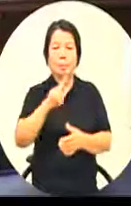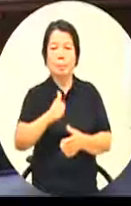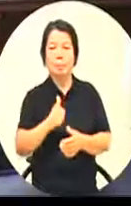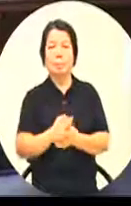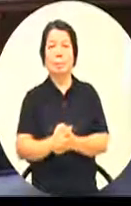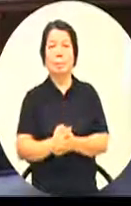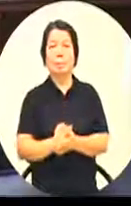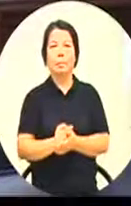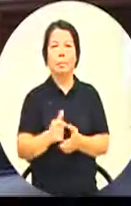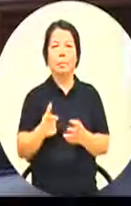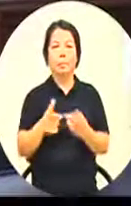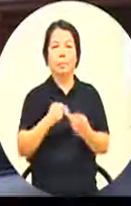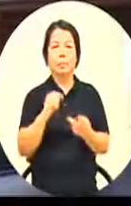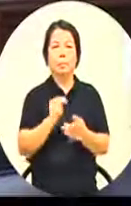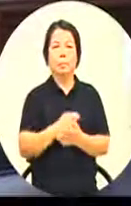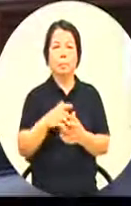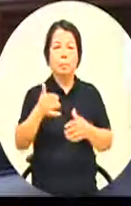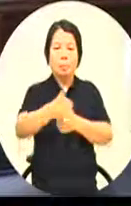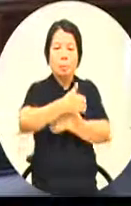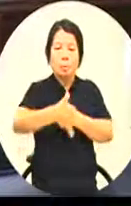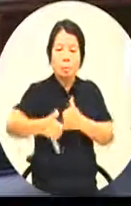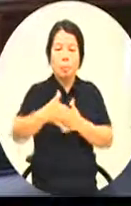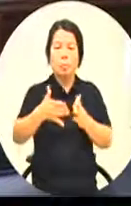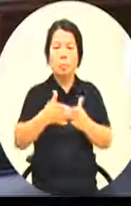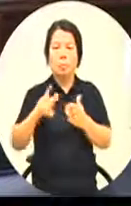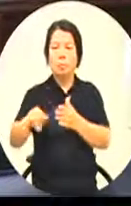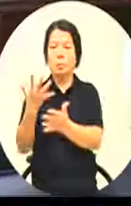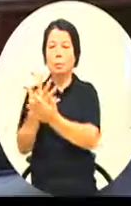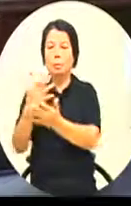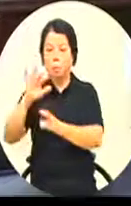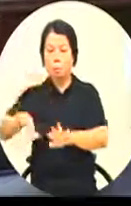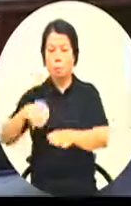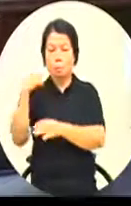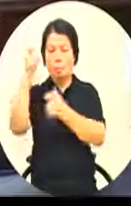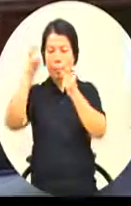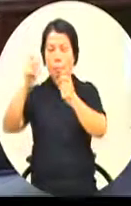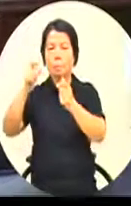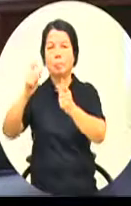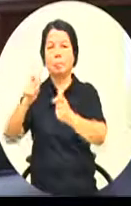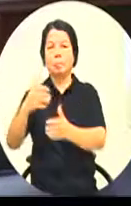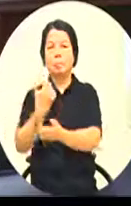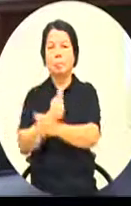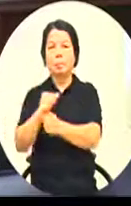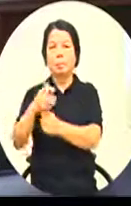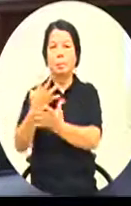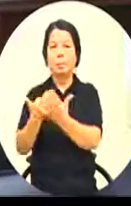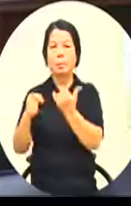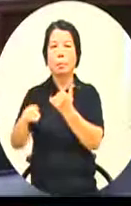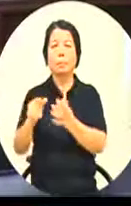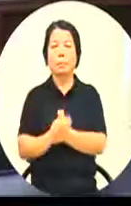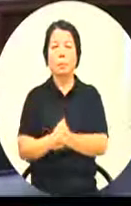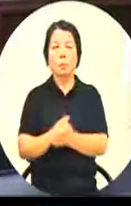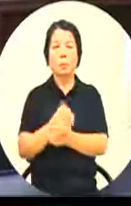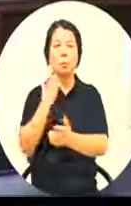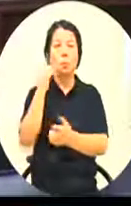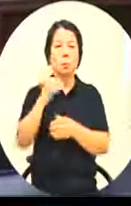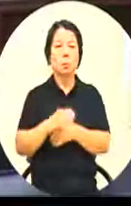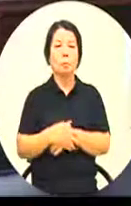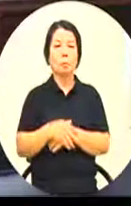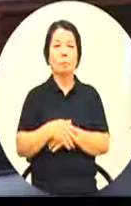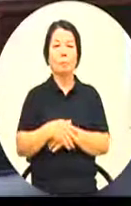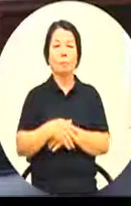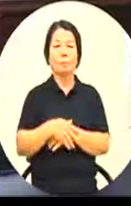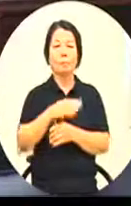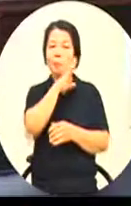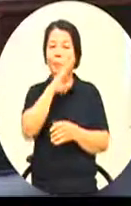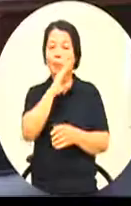委员跟在地考试的学生，可能偏私的机会会少很多。